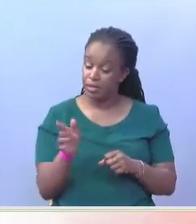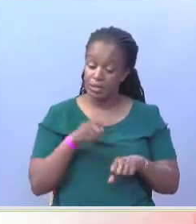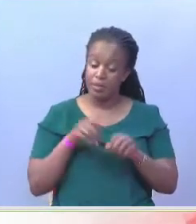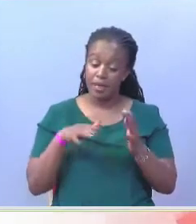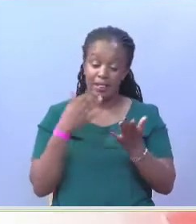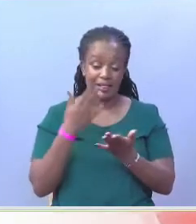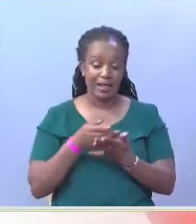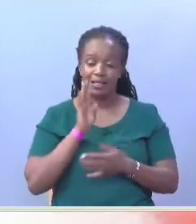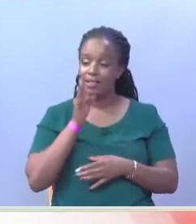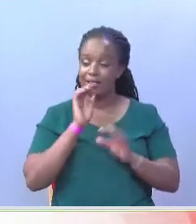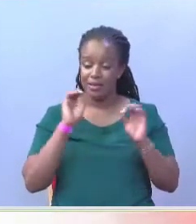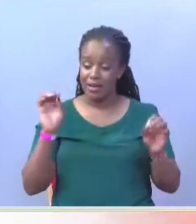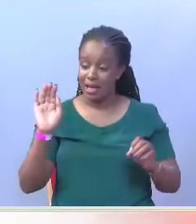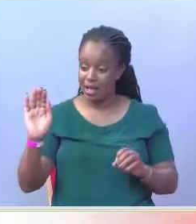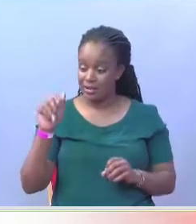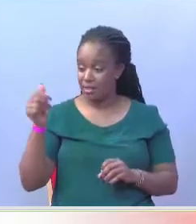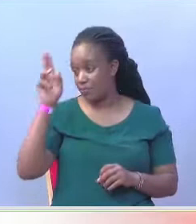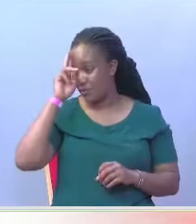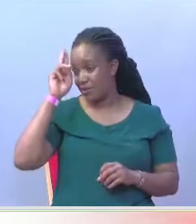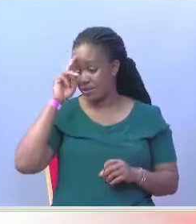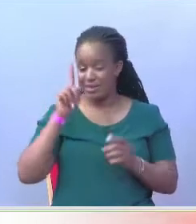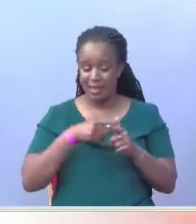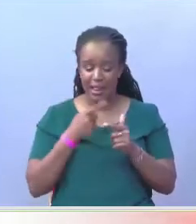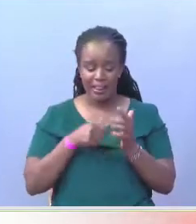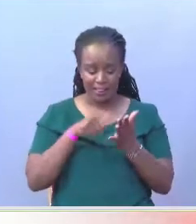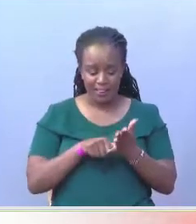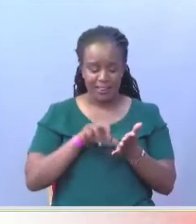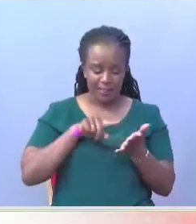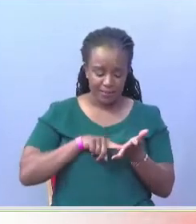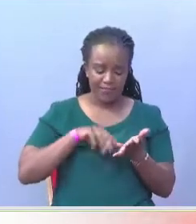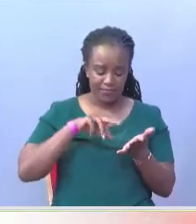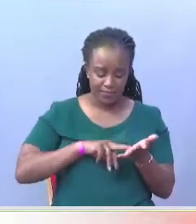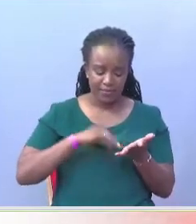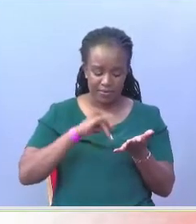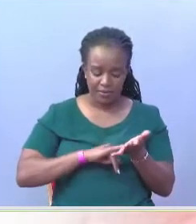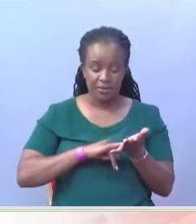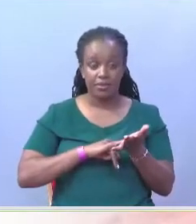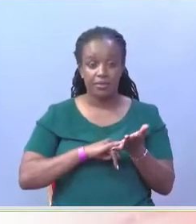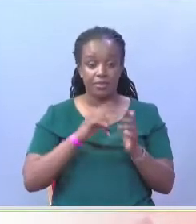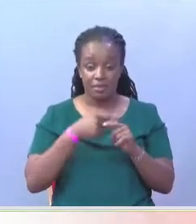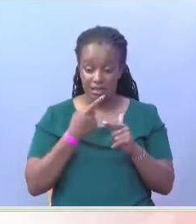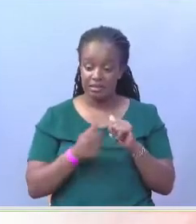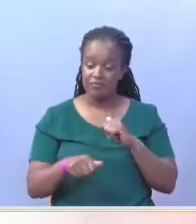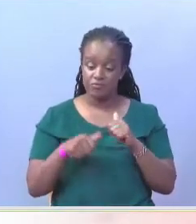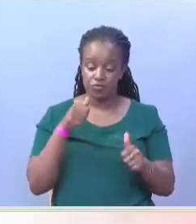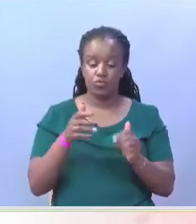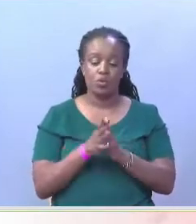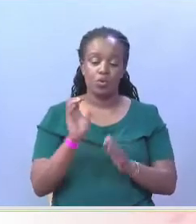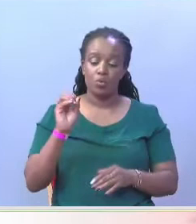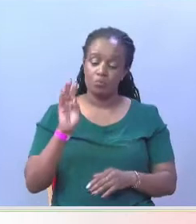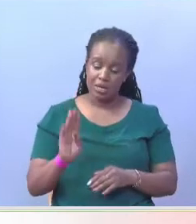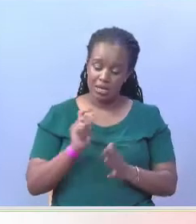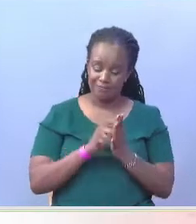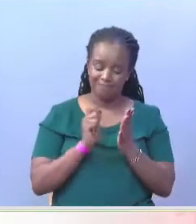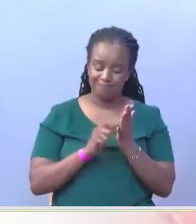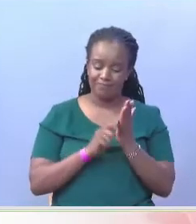Ni kuita wana polisi wake na kunichukua fingerprint haraka haraka na akakalia ubie mwenyewe akaandika vitu zenye aliandika